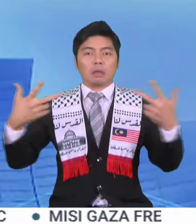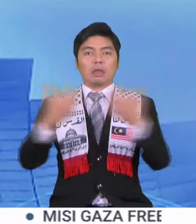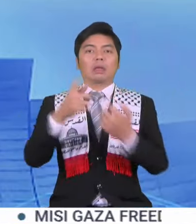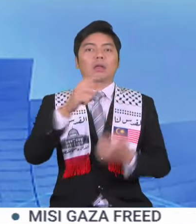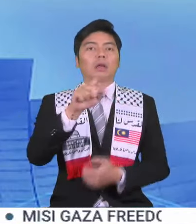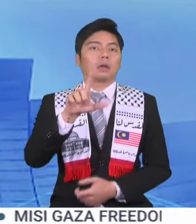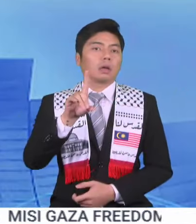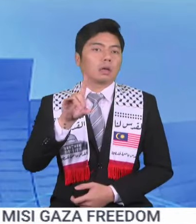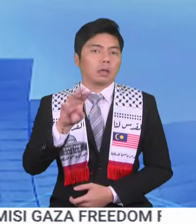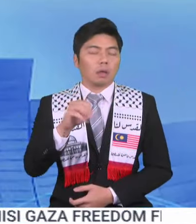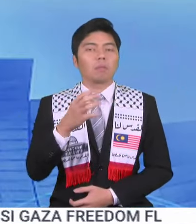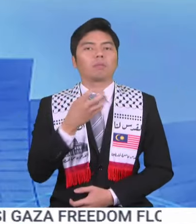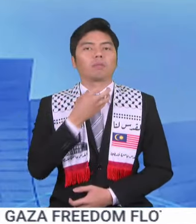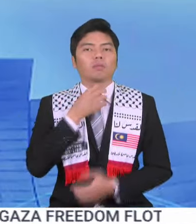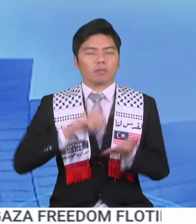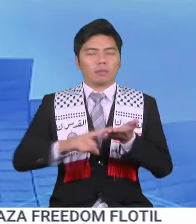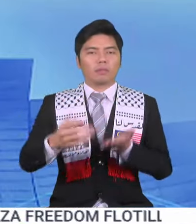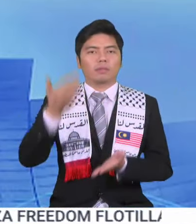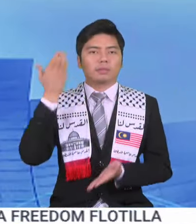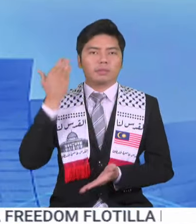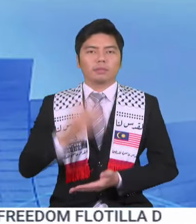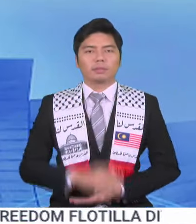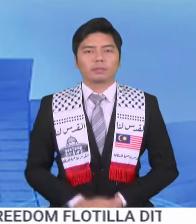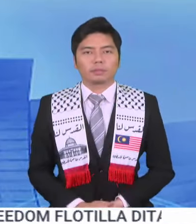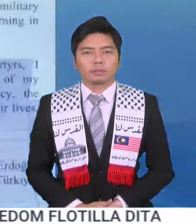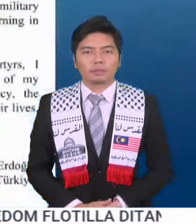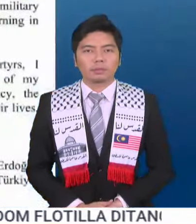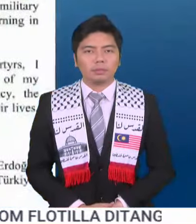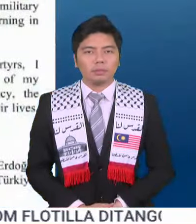helikopter TLDM di Lumut, Perak minggu lepas.